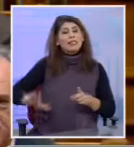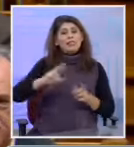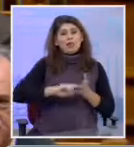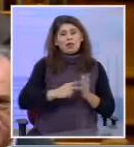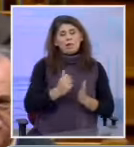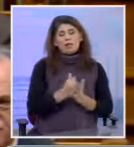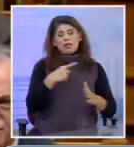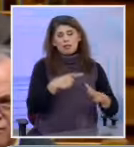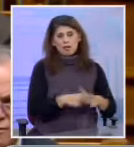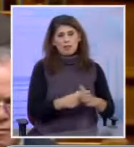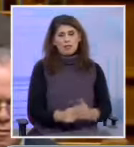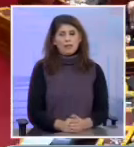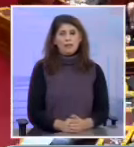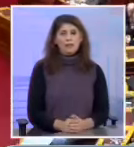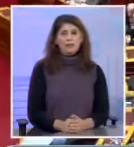τράπεζες.